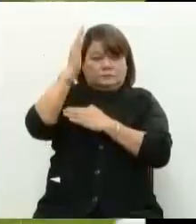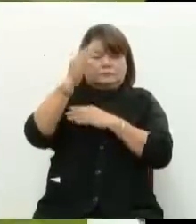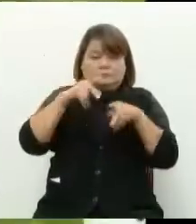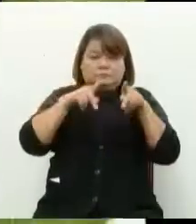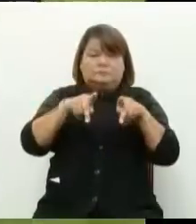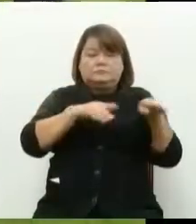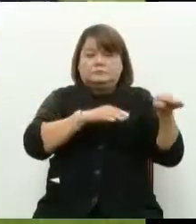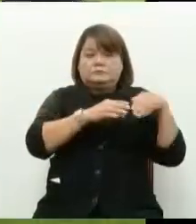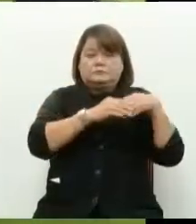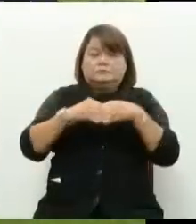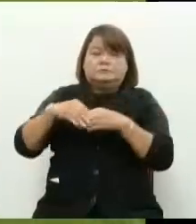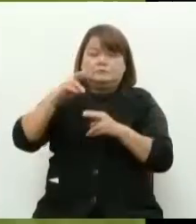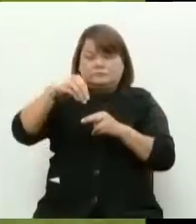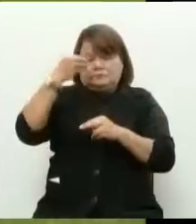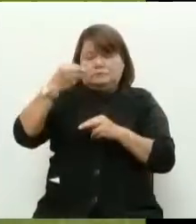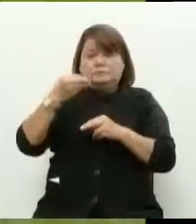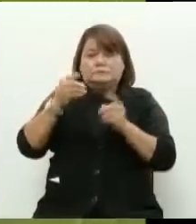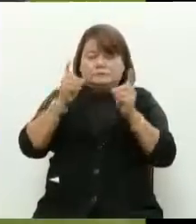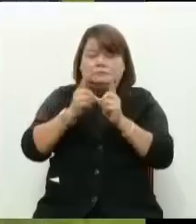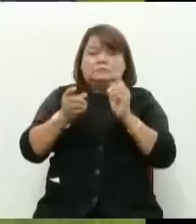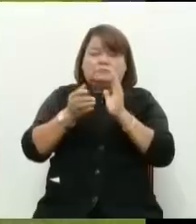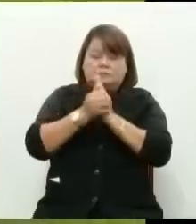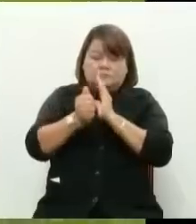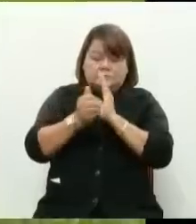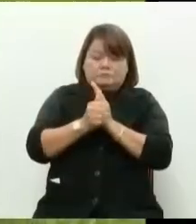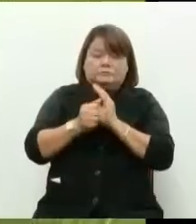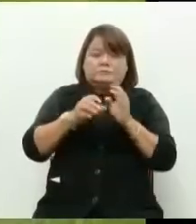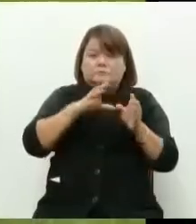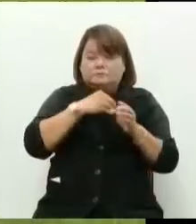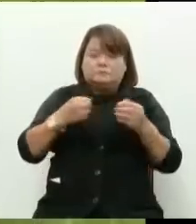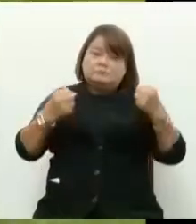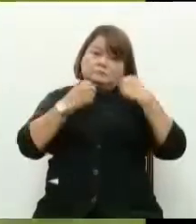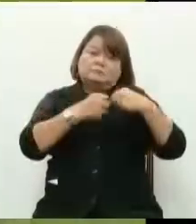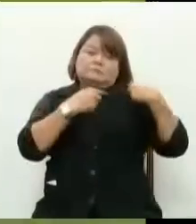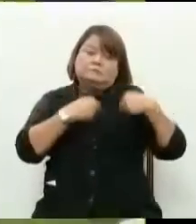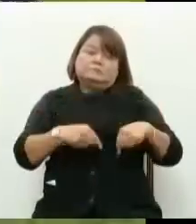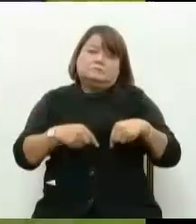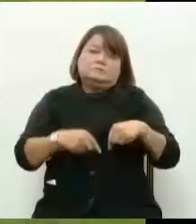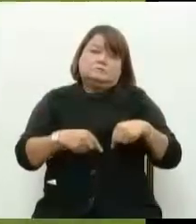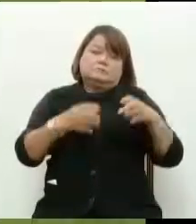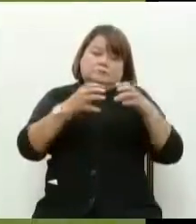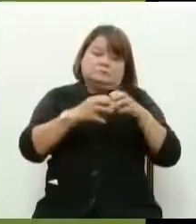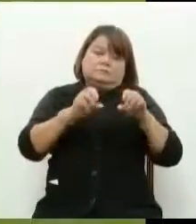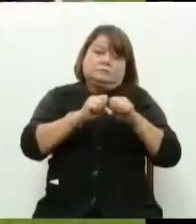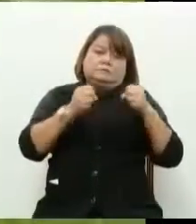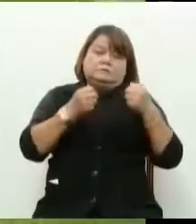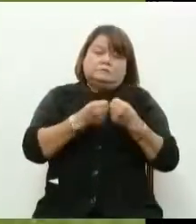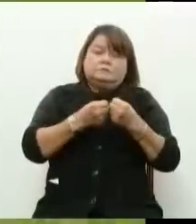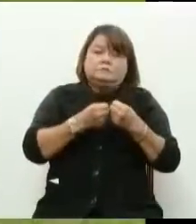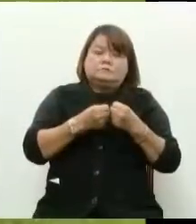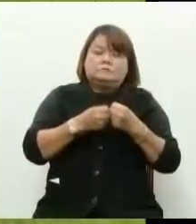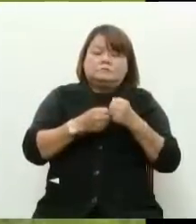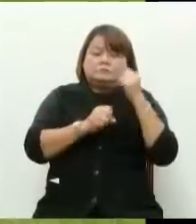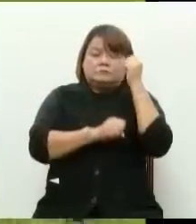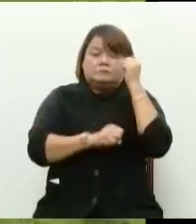เรียนไปได้ประสบการณ์หรือไปดูหรือไปสร้างแรงจูงใจนะครับกับสโมสรสงขลา FC นะครับ